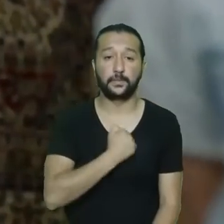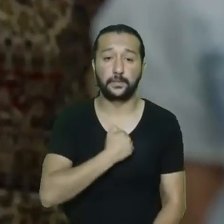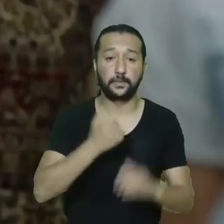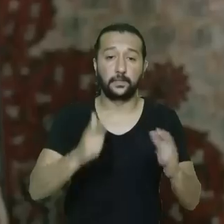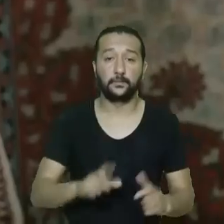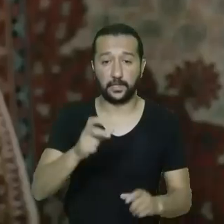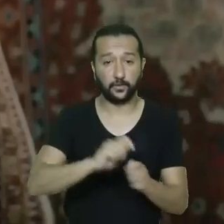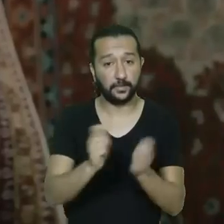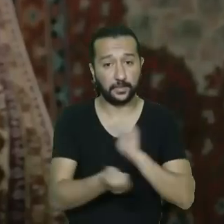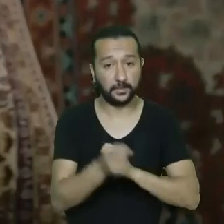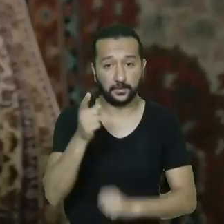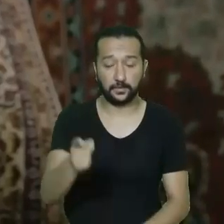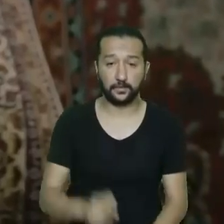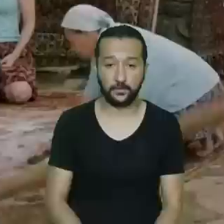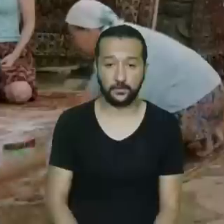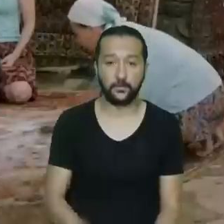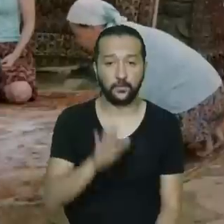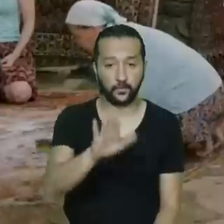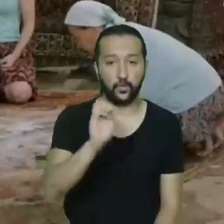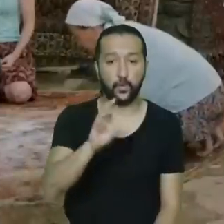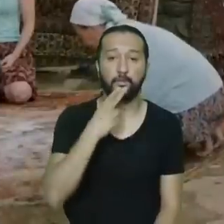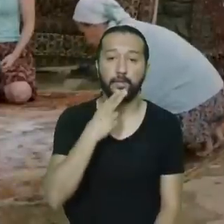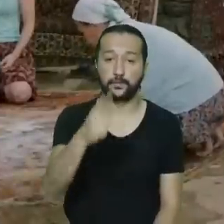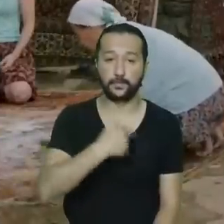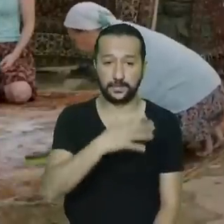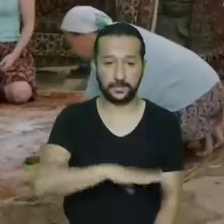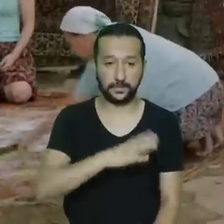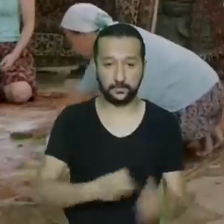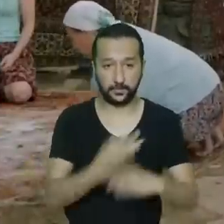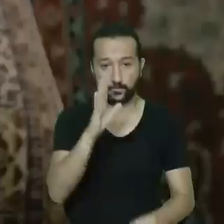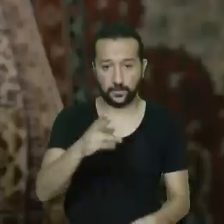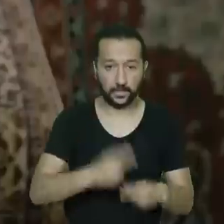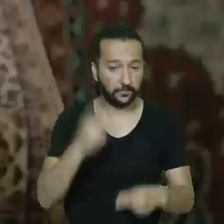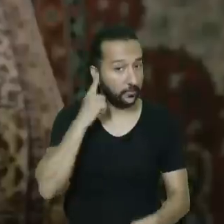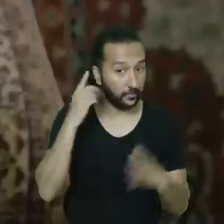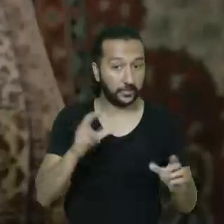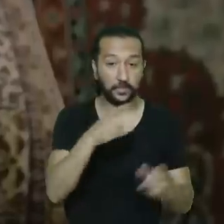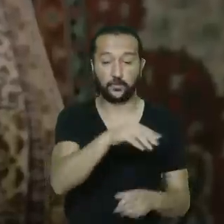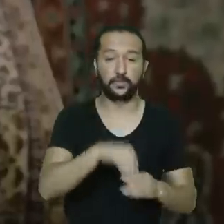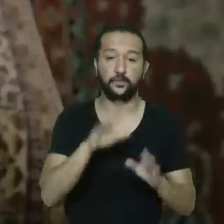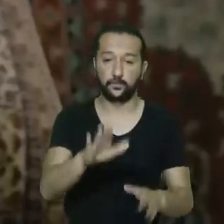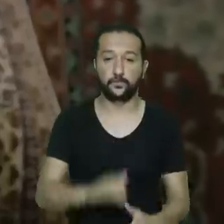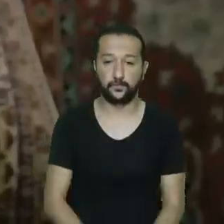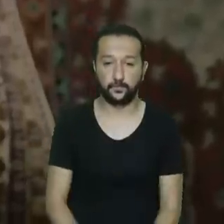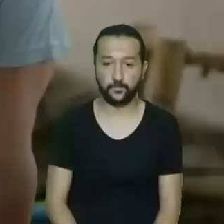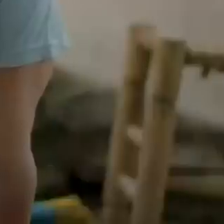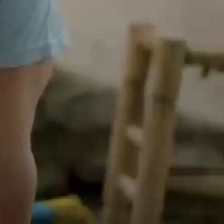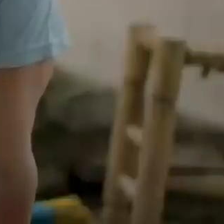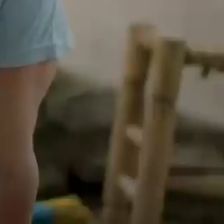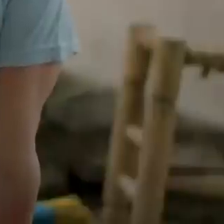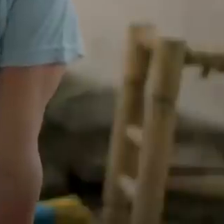sıkıldım. Acaba radyoyu mu değiştirsek? Dur öğretmen hanım. Bizim isteğimiz çıkacak daha. Adımızı duyacağız radyodan. Tamam